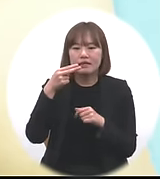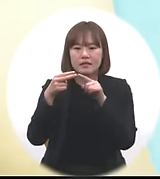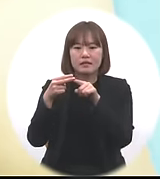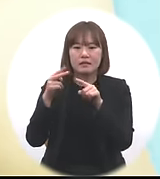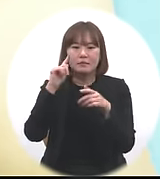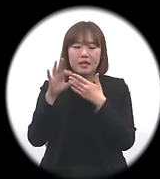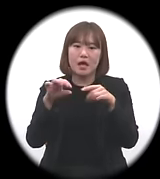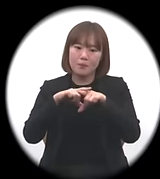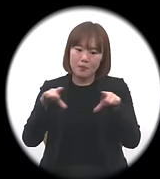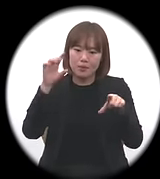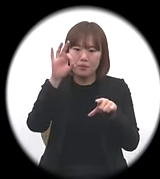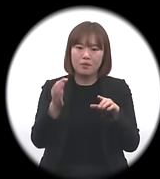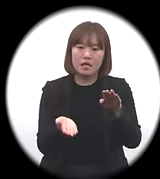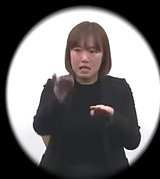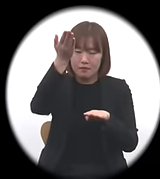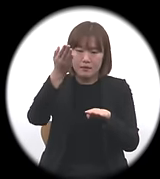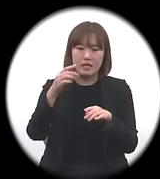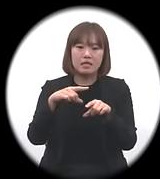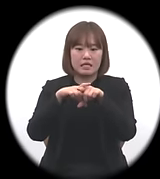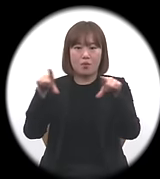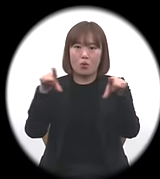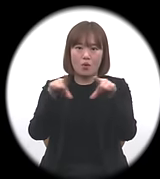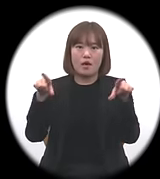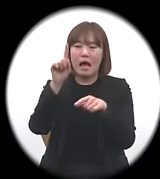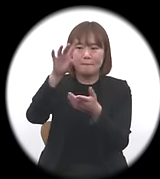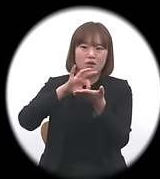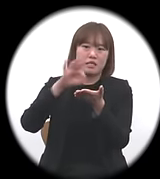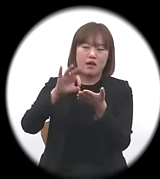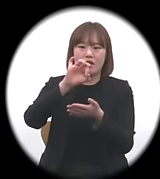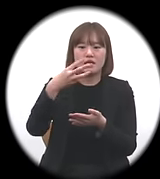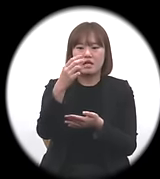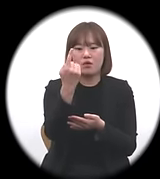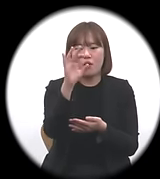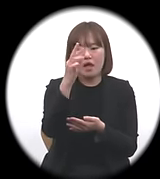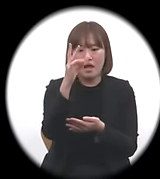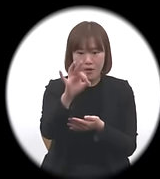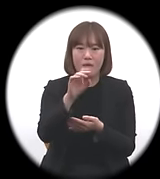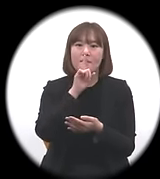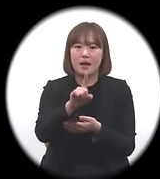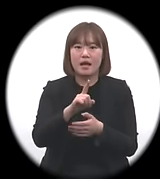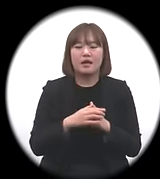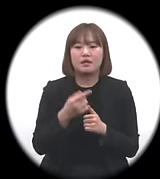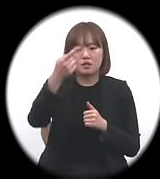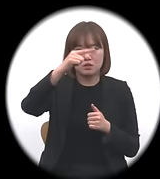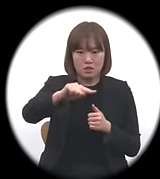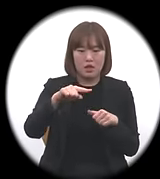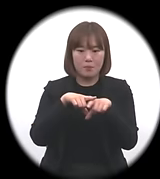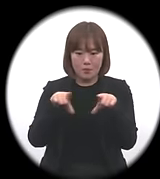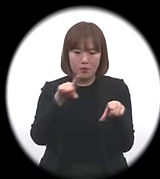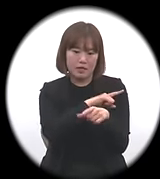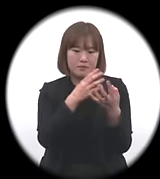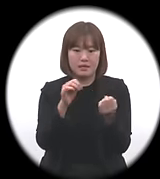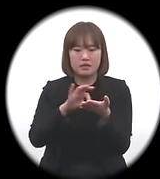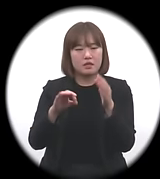뭐 한 가닥을 잘라서 보면 저 맨 위에 있는 게 일회용 칫솔이랍니다. 칫솔 뭐가 보통 0.3mm쯤 된대요. 그 밑에